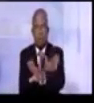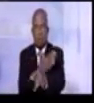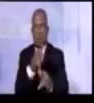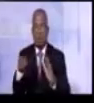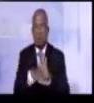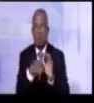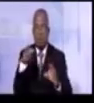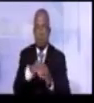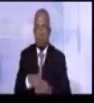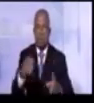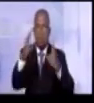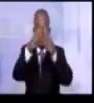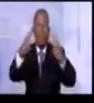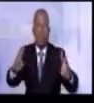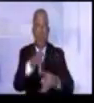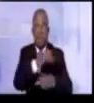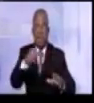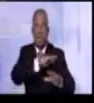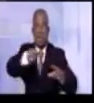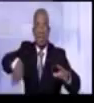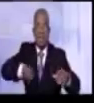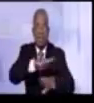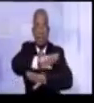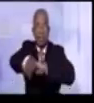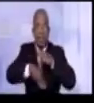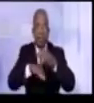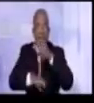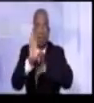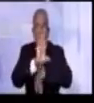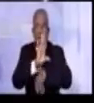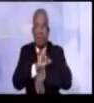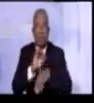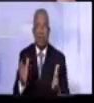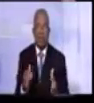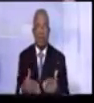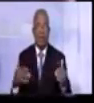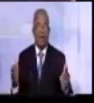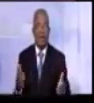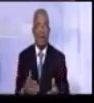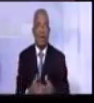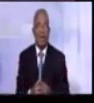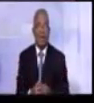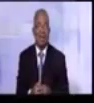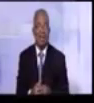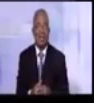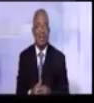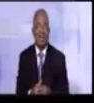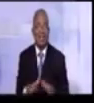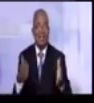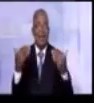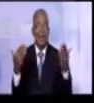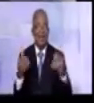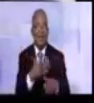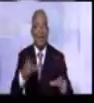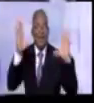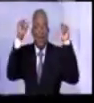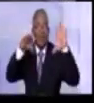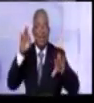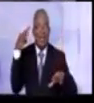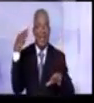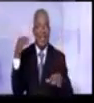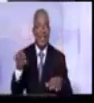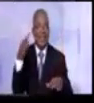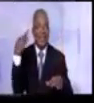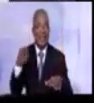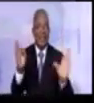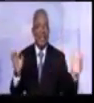dans les communes et partout en Côte d'Ivoire. La Côte d'Ivoire est très importante. Lors de sa visite dans les stands, le président français a